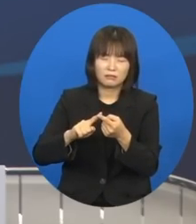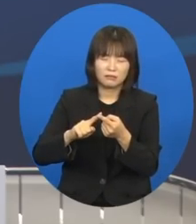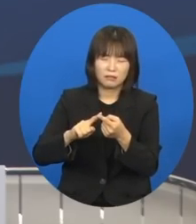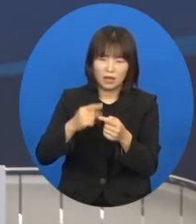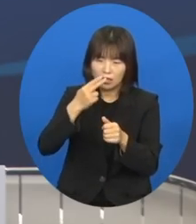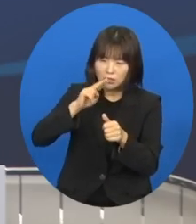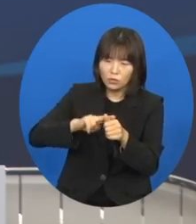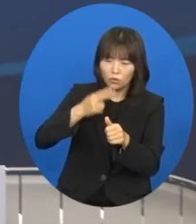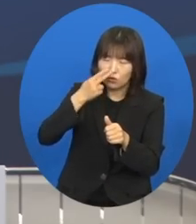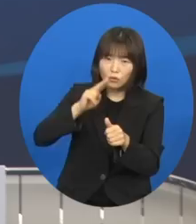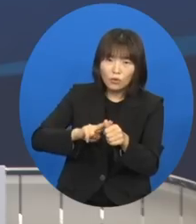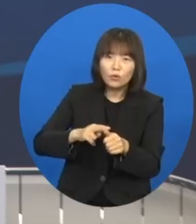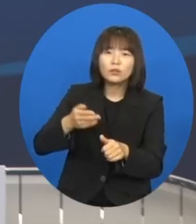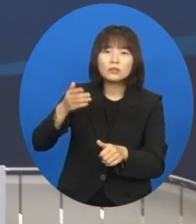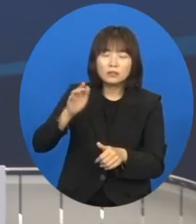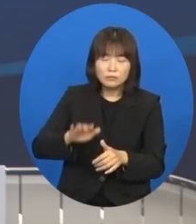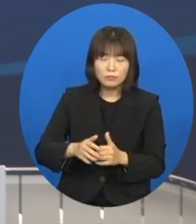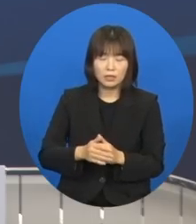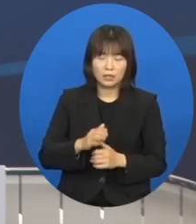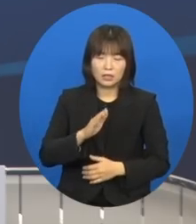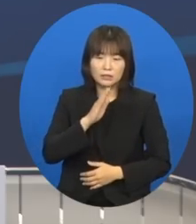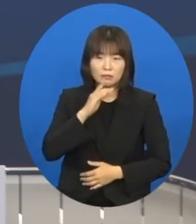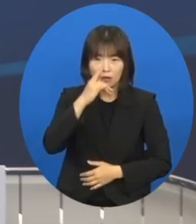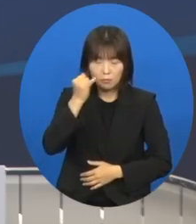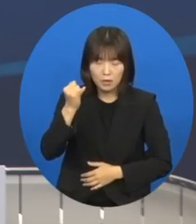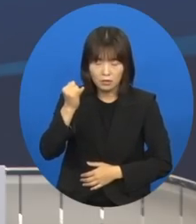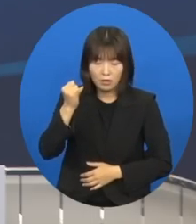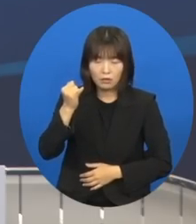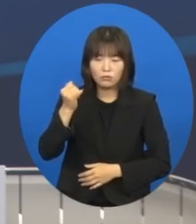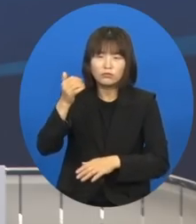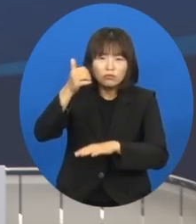저희 친정어머니와 함께 기도원으로 올라갑니다.